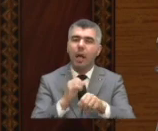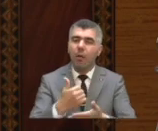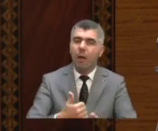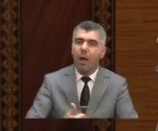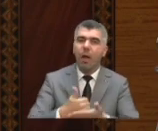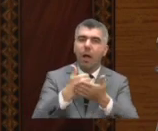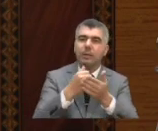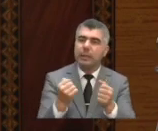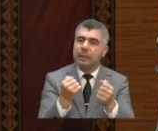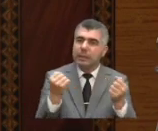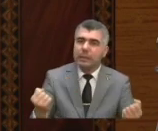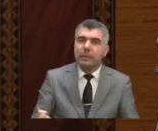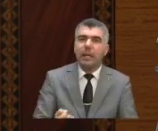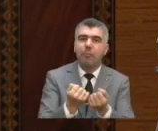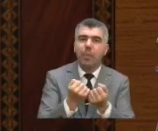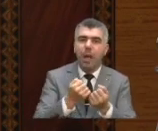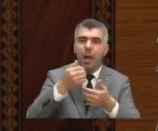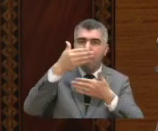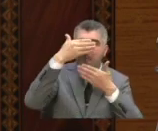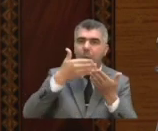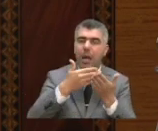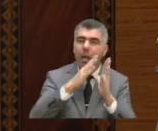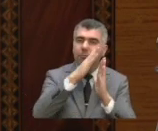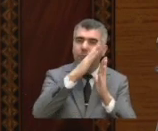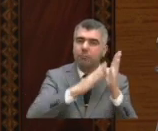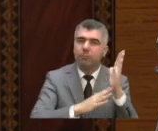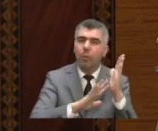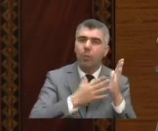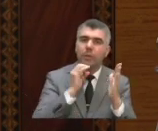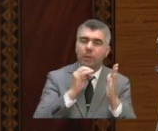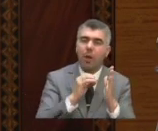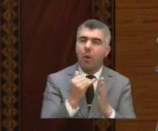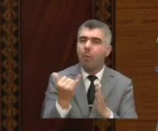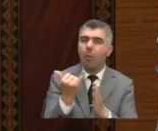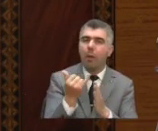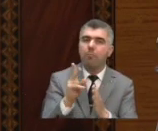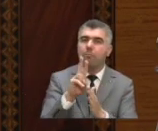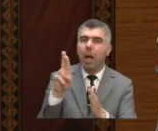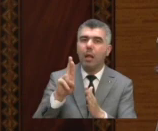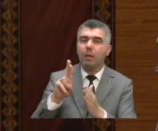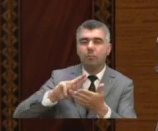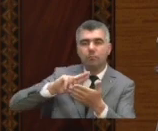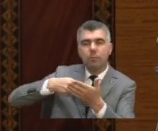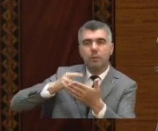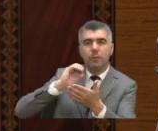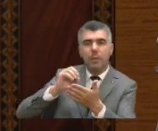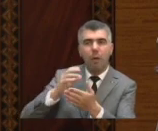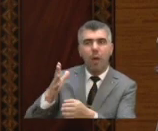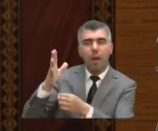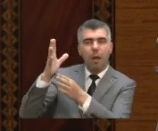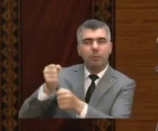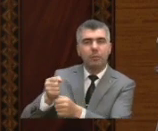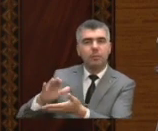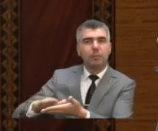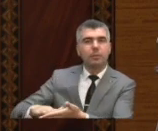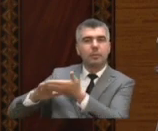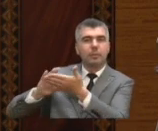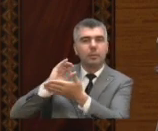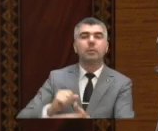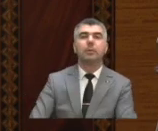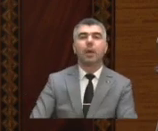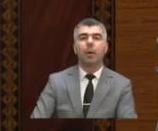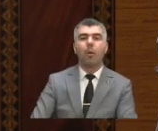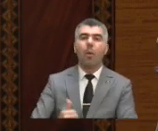التنموي لبلادنا وذلك تجسيدا للتوجيهات الساميه لصاحب الجلاله نصره الله